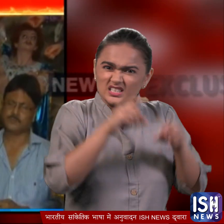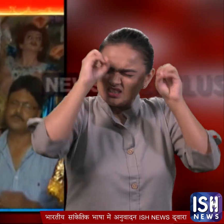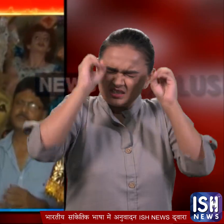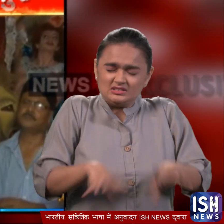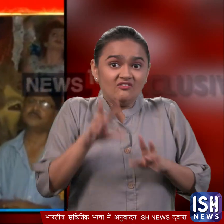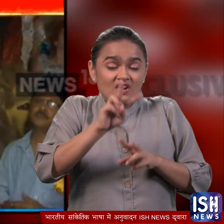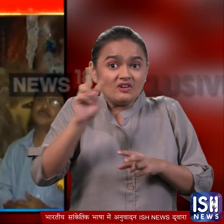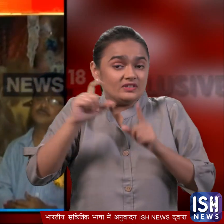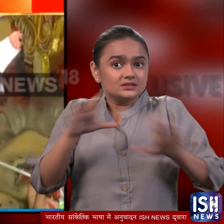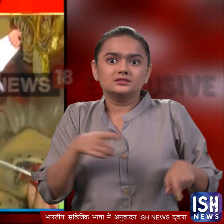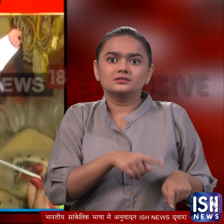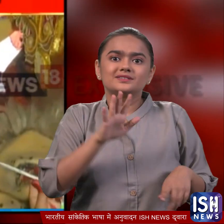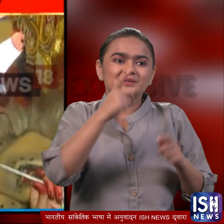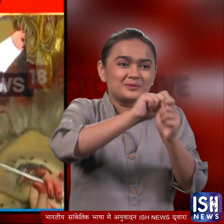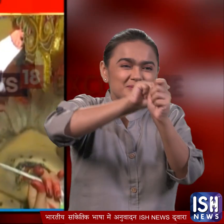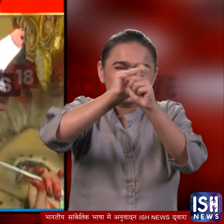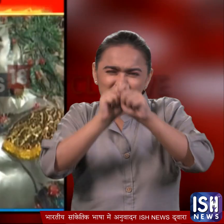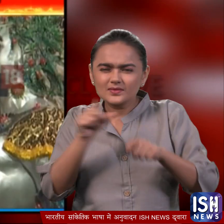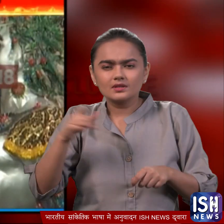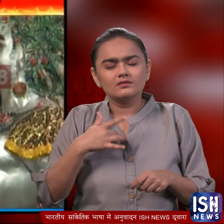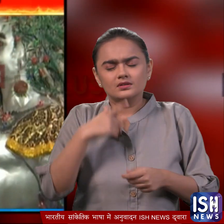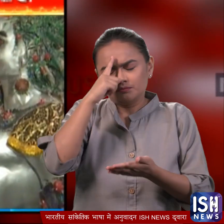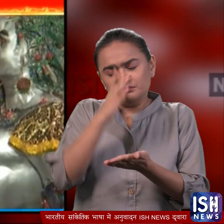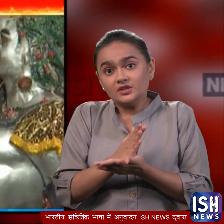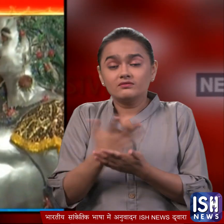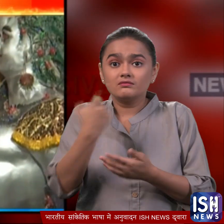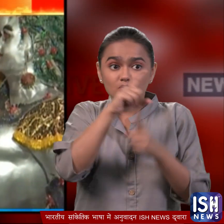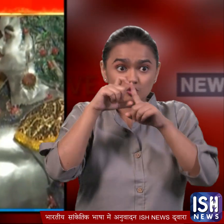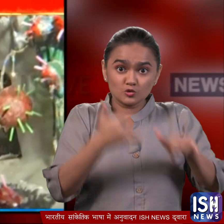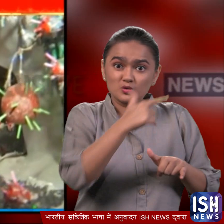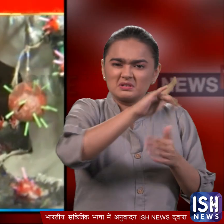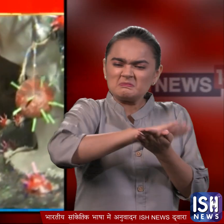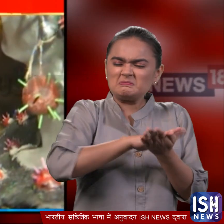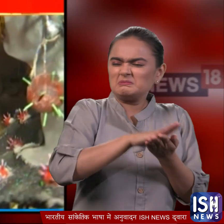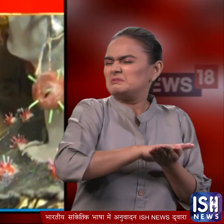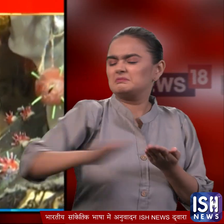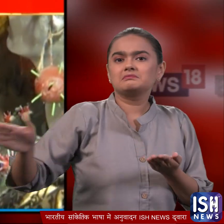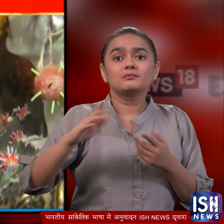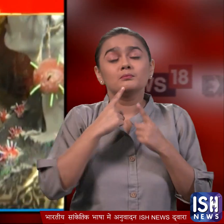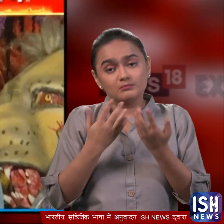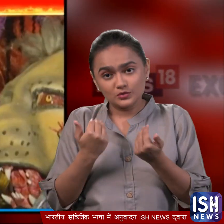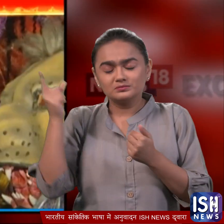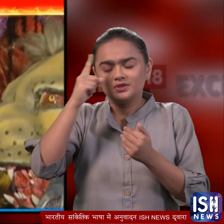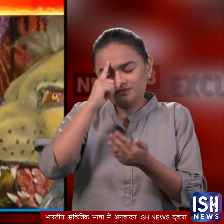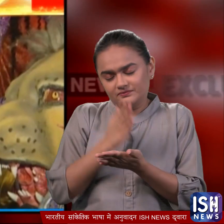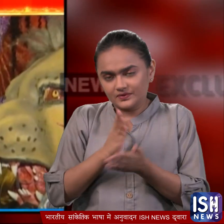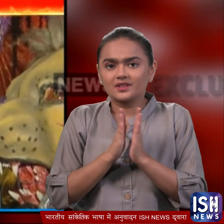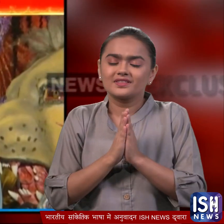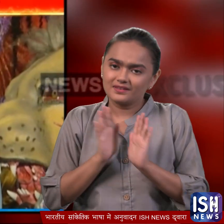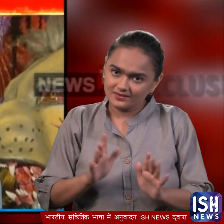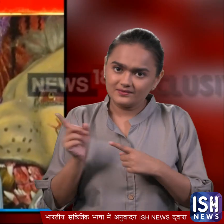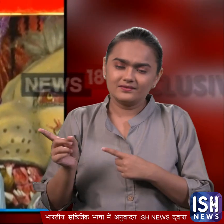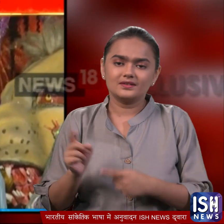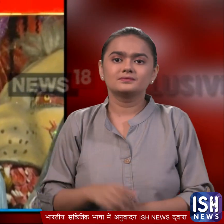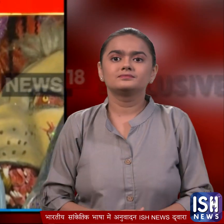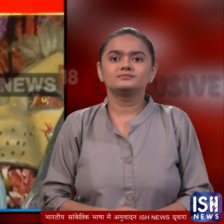है सबसे ज्यादा खतरनाक है। इस मूर्ति को बनाने वाले कलाकार को विश्वास है कि दुर्गा इस राक्षस का भी खात्मा कर देंगी। थर्ड वेव आ गया,